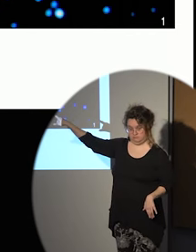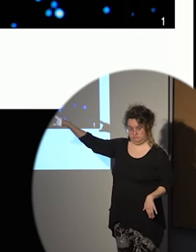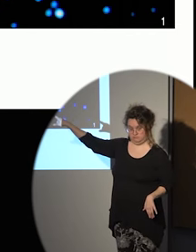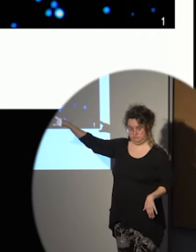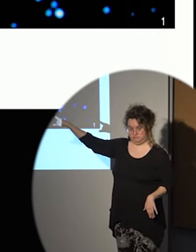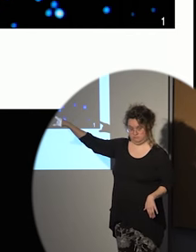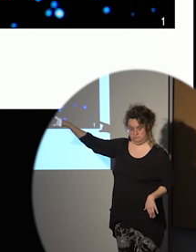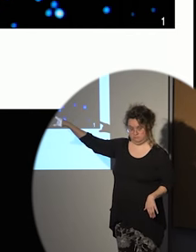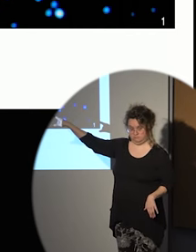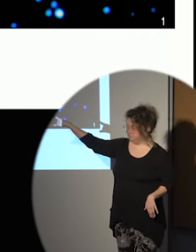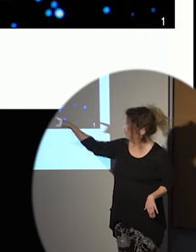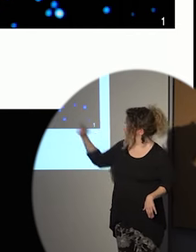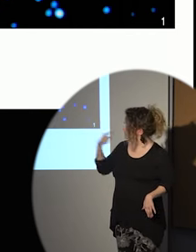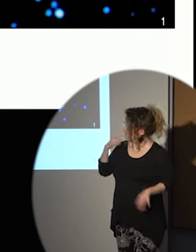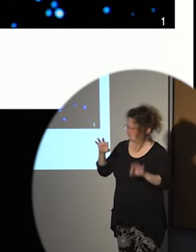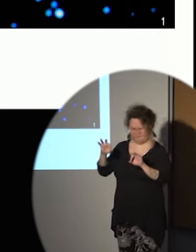c'est comme s'il était tombé.